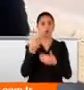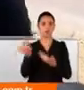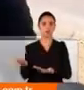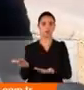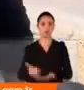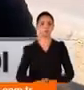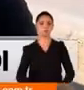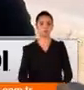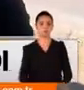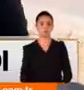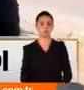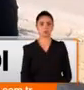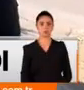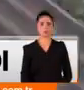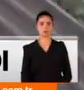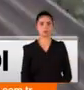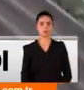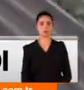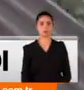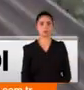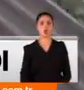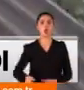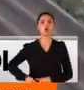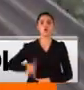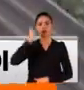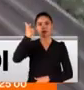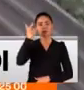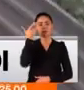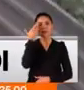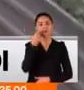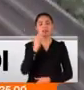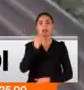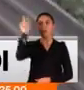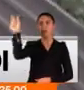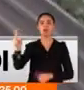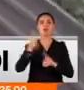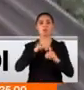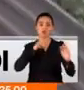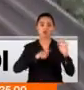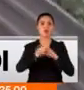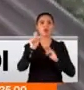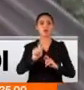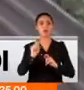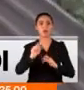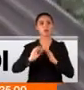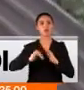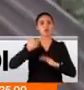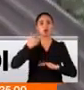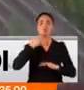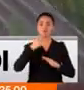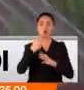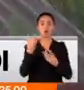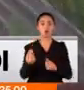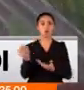bir çıktım blok yok, motoru komple çalmışlar. Güvenlik kameralarını izleyen genç hemen polise ihbarda bulundu, ardından